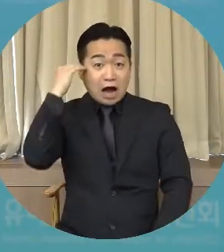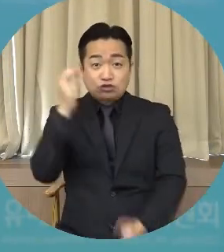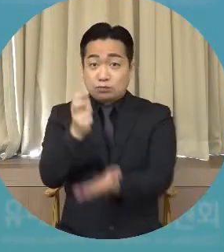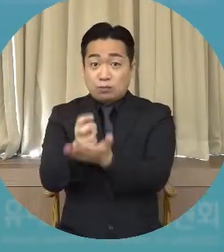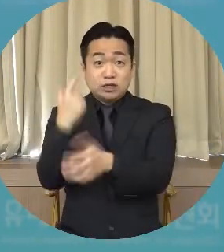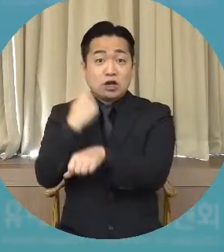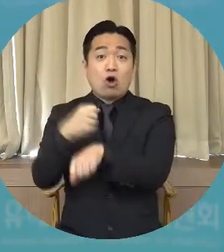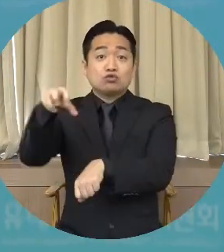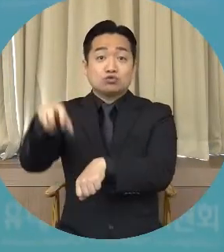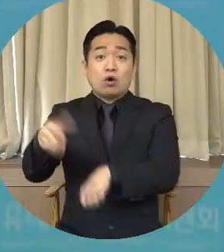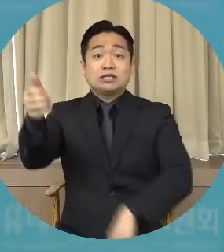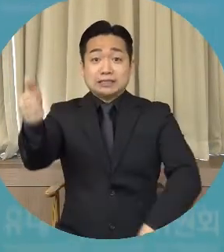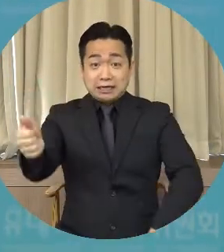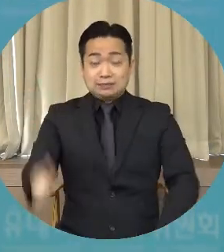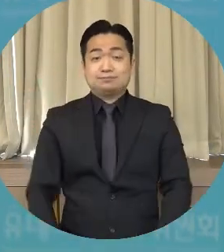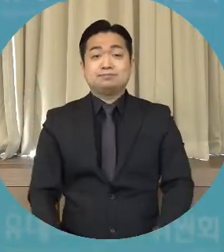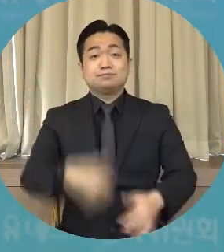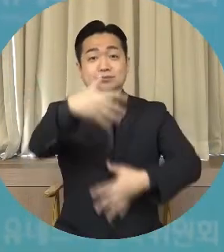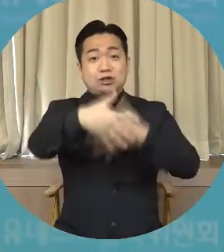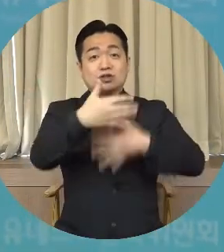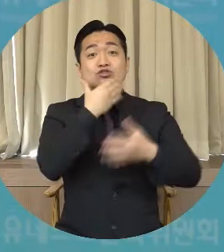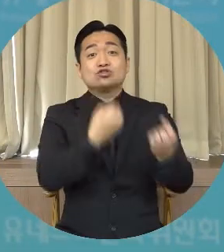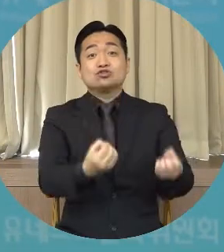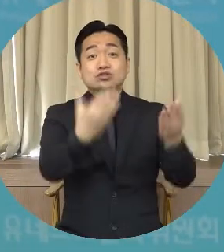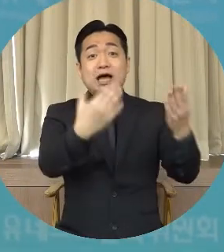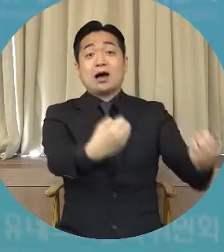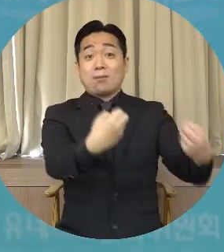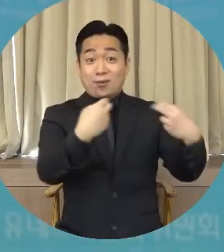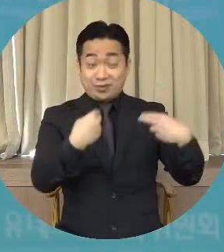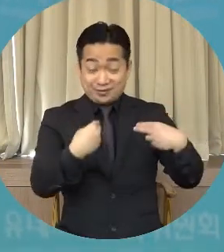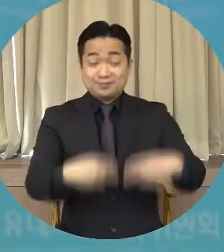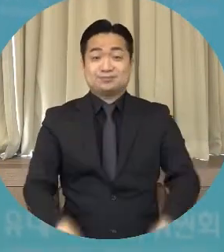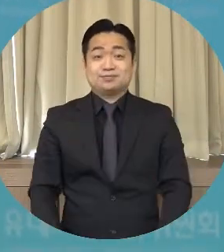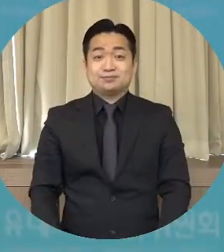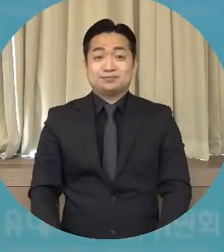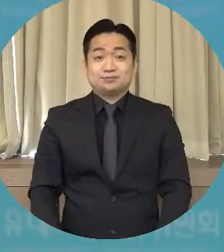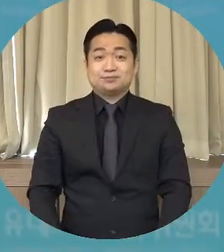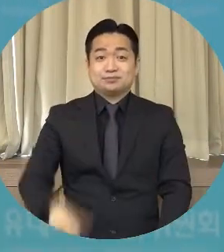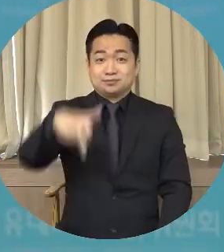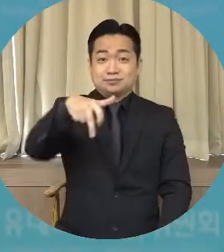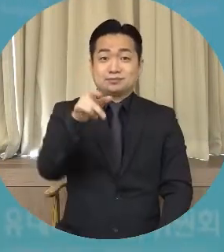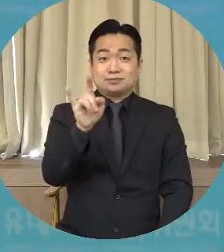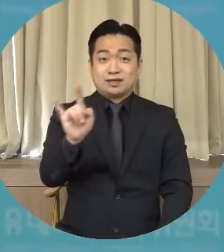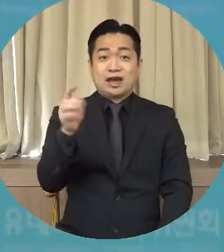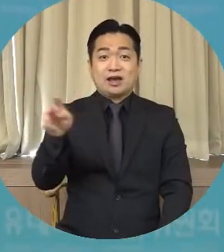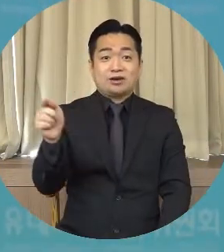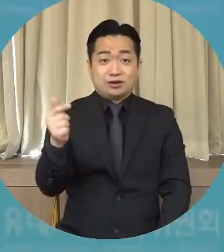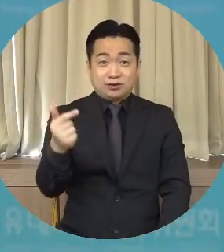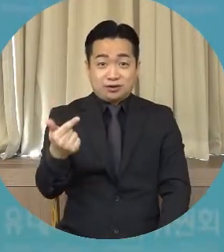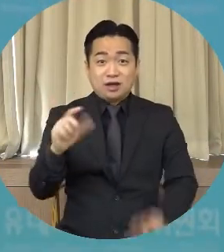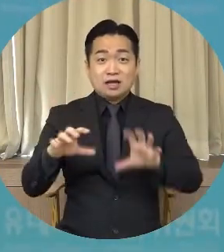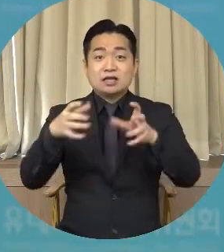그리고 영상으로 축하 인사를 보내주신 키란 라베루